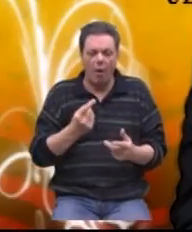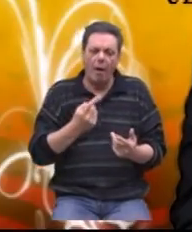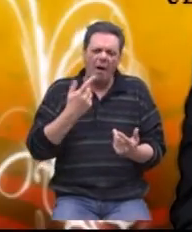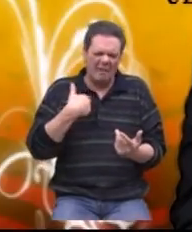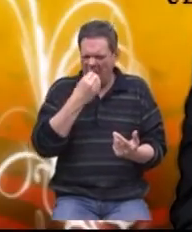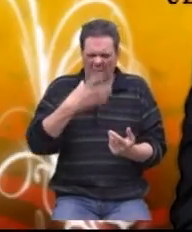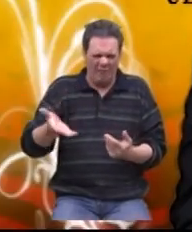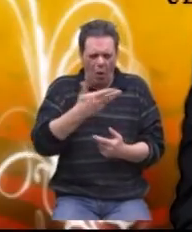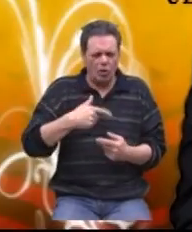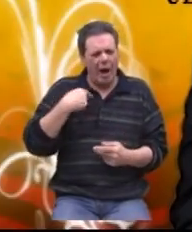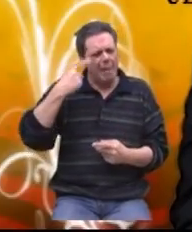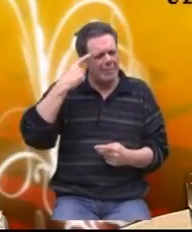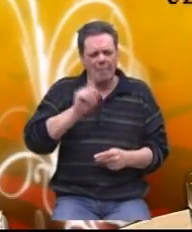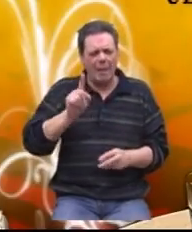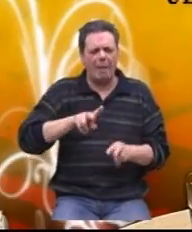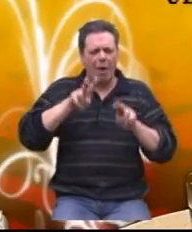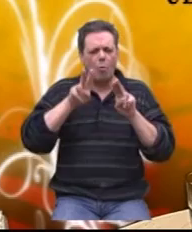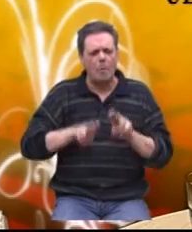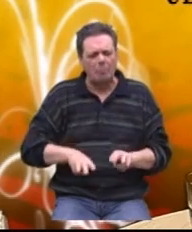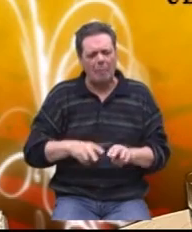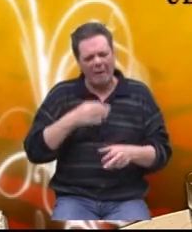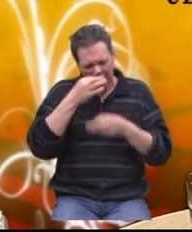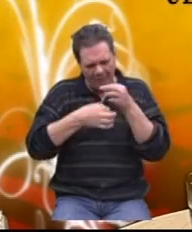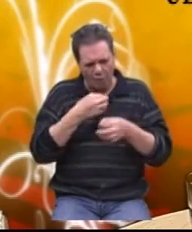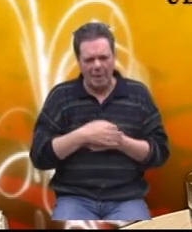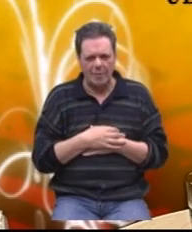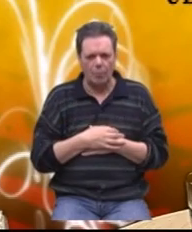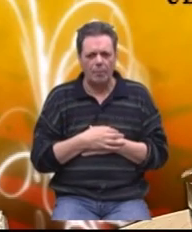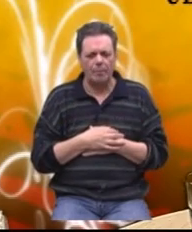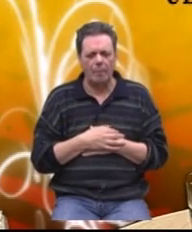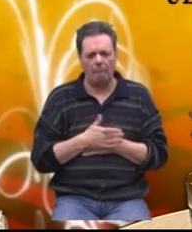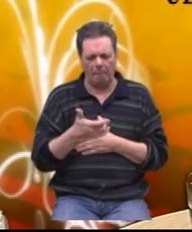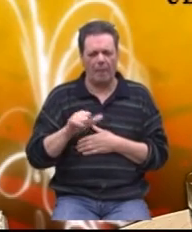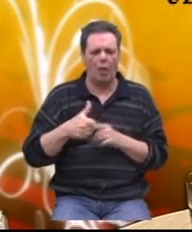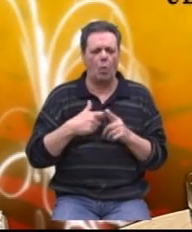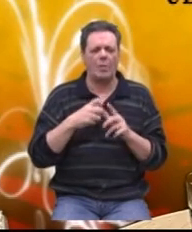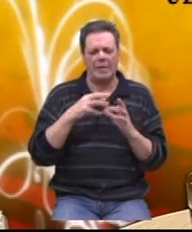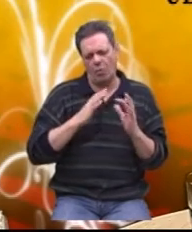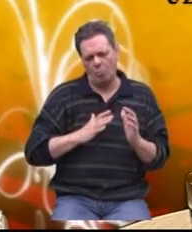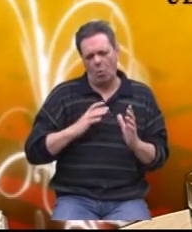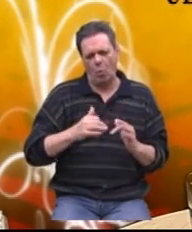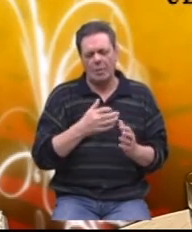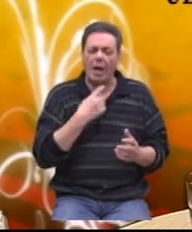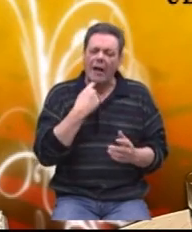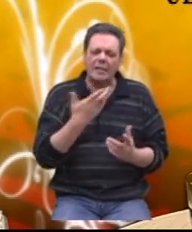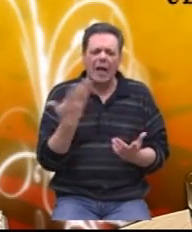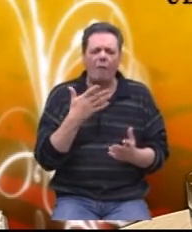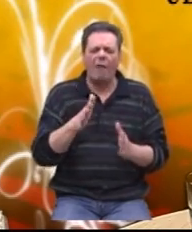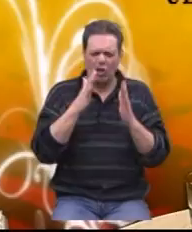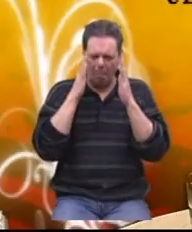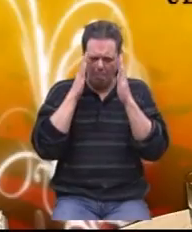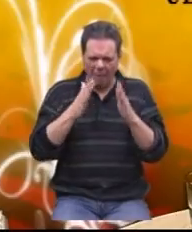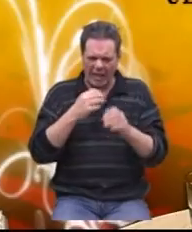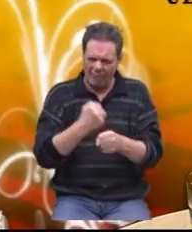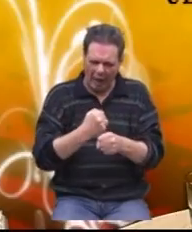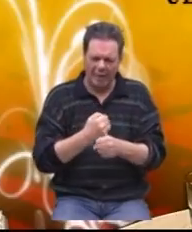ali mislim da nemaju pravilne informacije. Evo, gospodin Jukica, recite, kako je vaše povjerenstvo